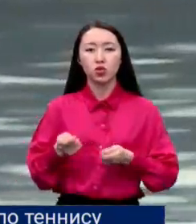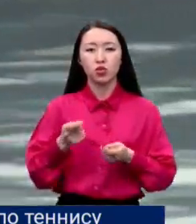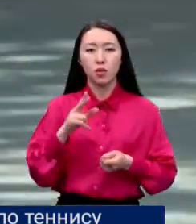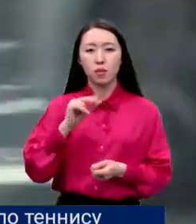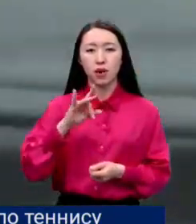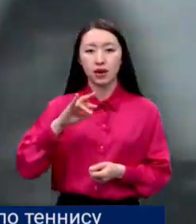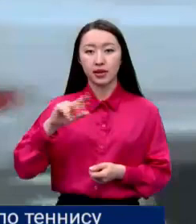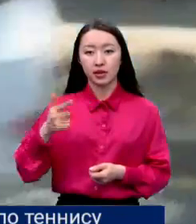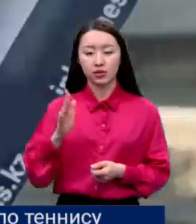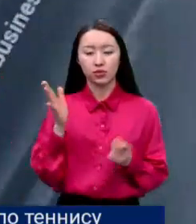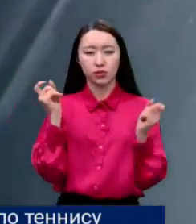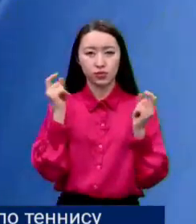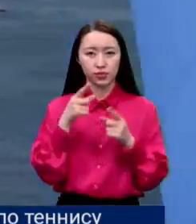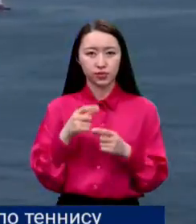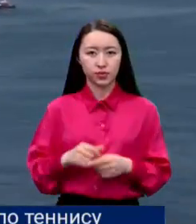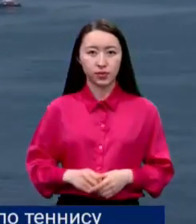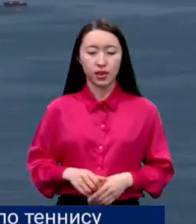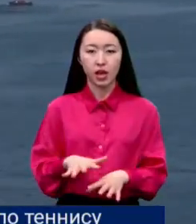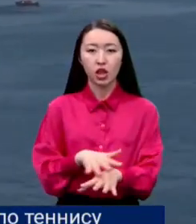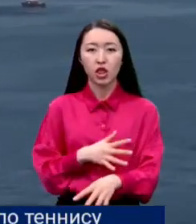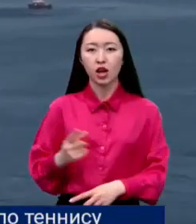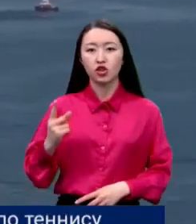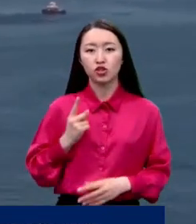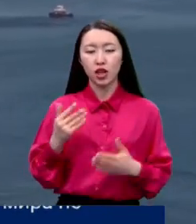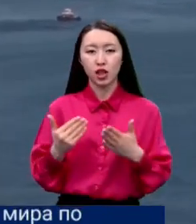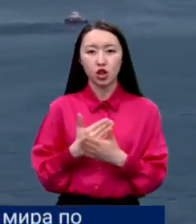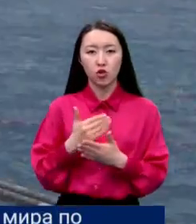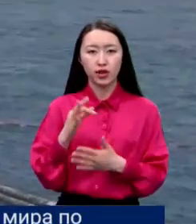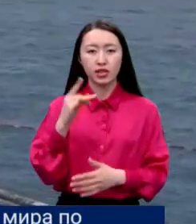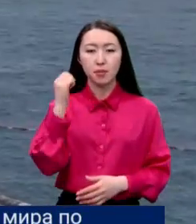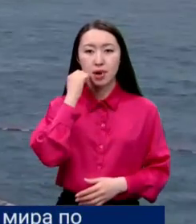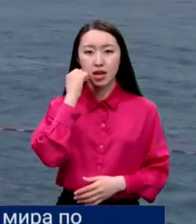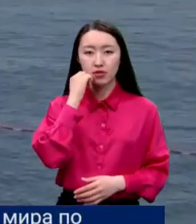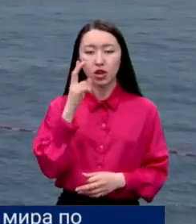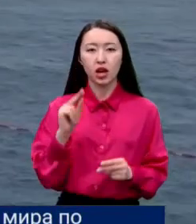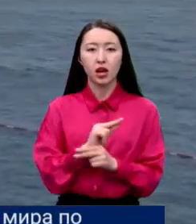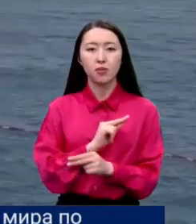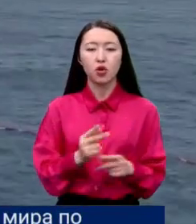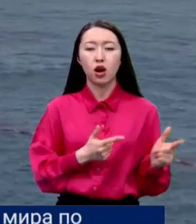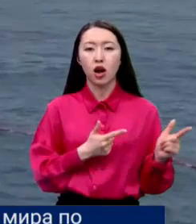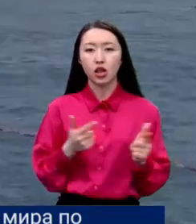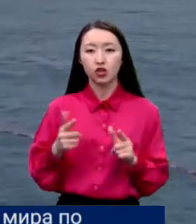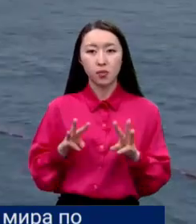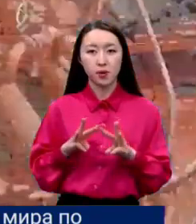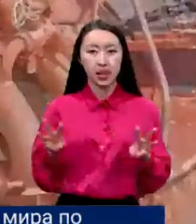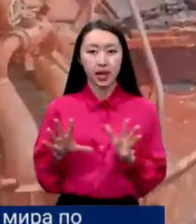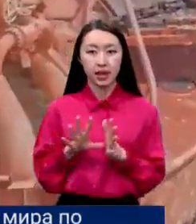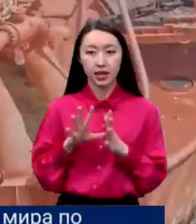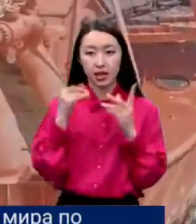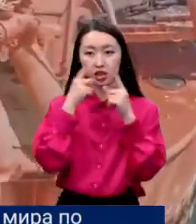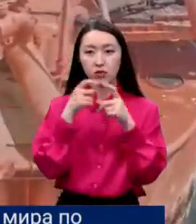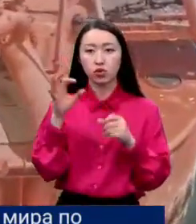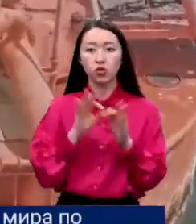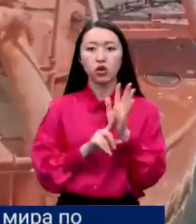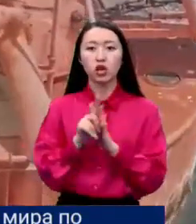у Дильмурата Муталипова. Долгожданные новости из Москвы к ремонту готовы. Министр энергетики сообщил о